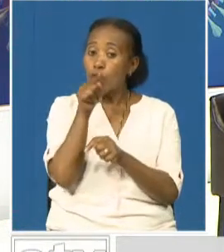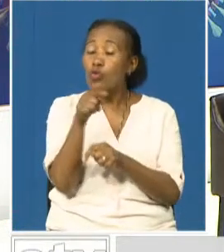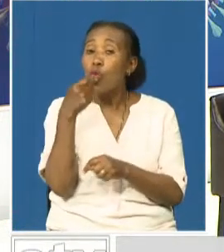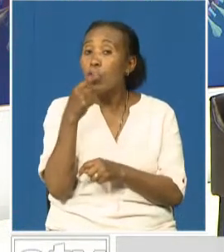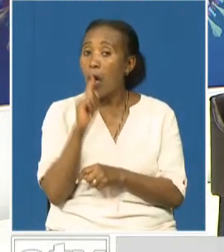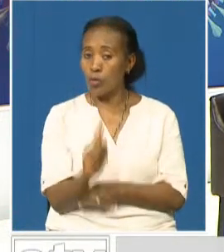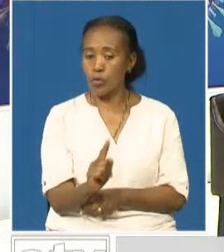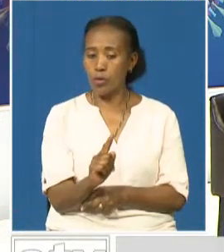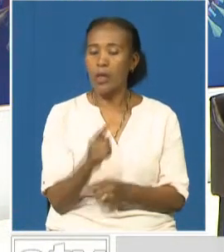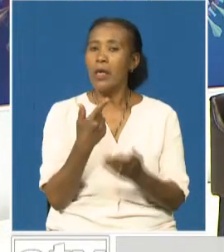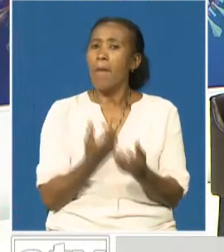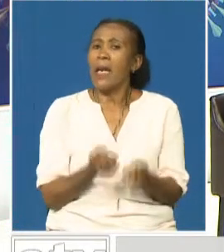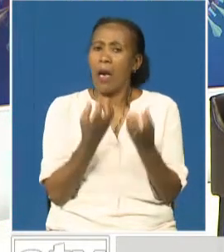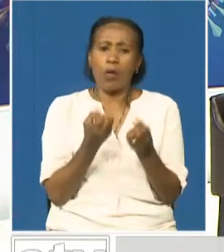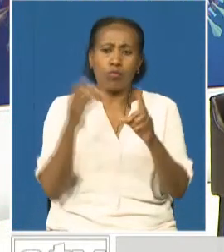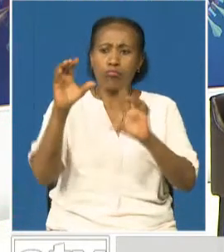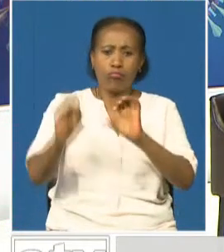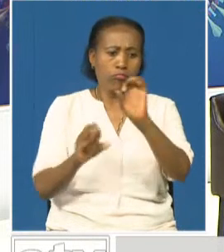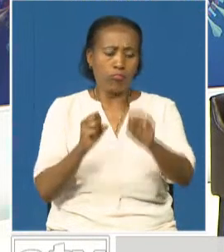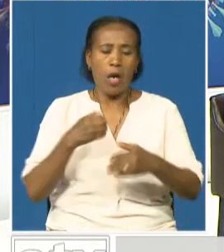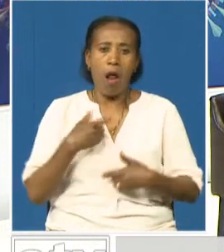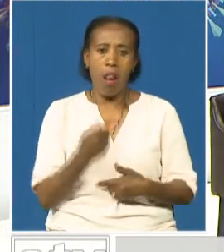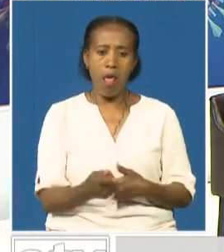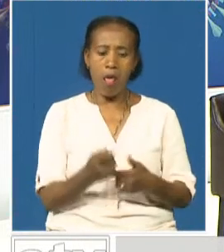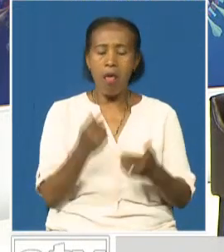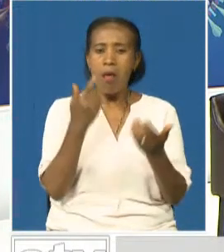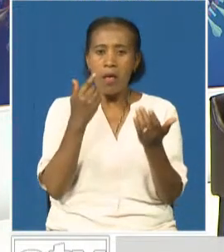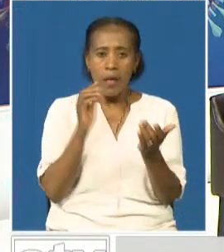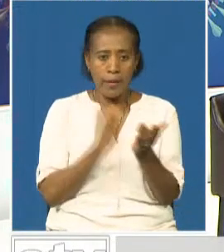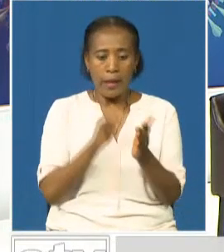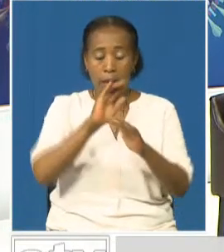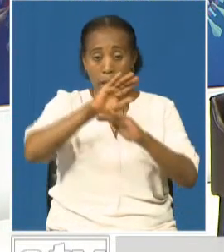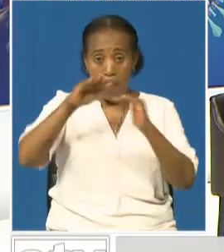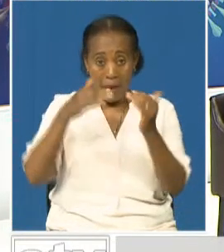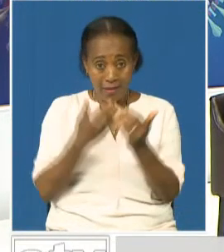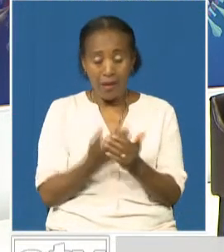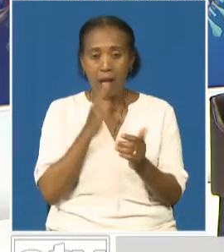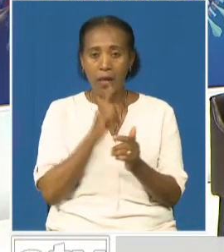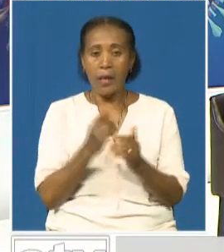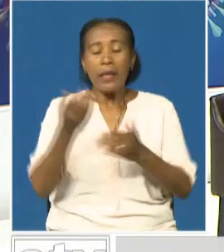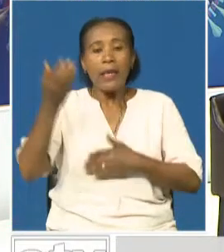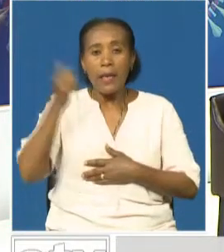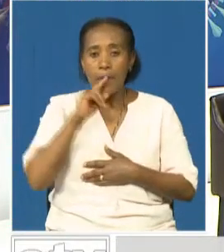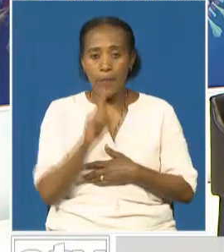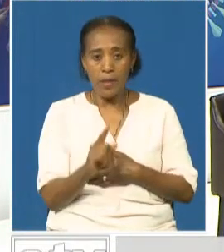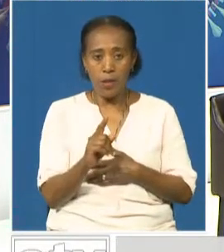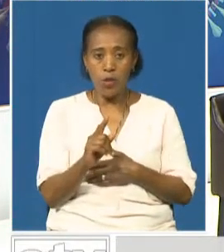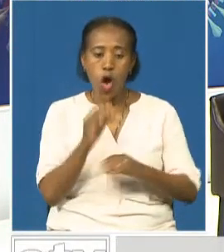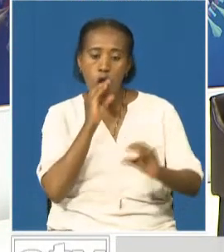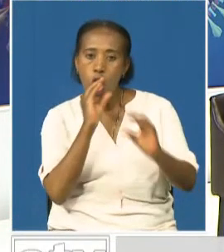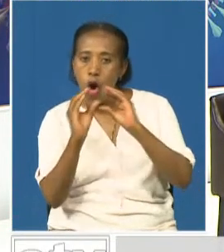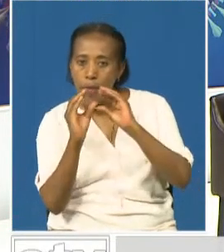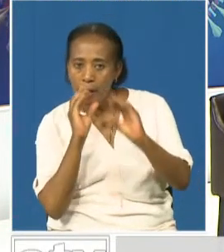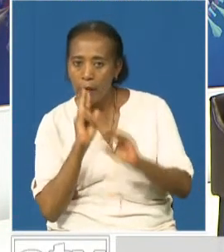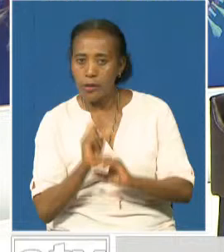እንዳሉት በርካቶች እየተያዙ እንደሆነ ነው። አዎ ልክ ነው። በአጠቃላይ የነበረው